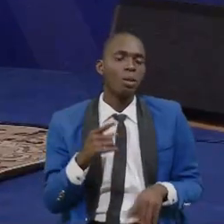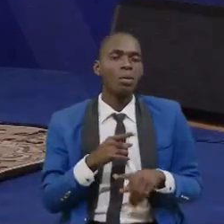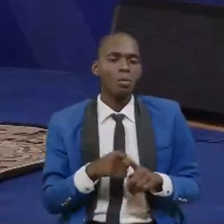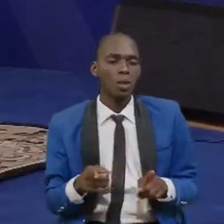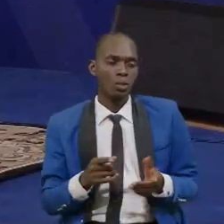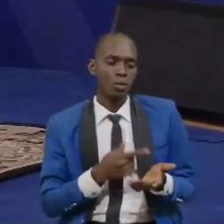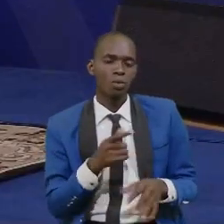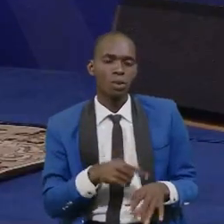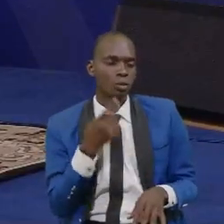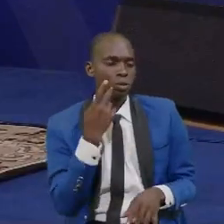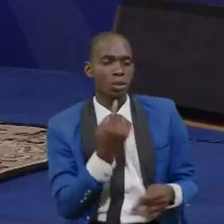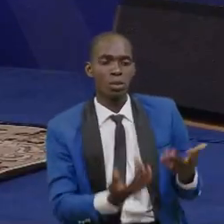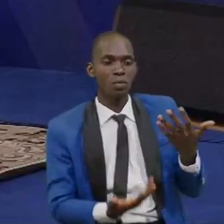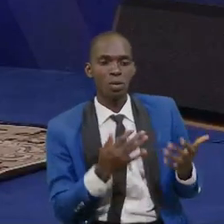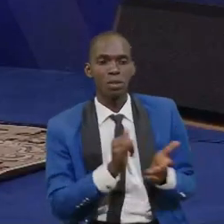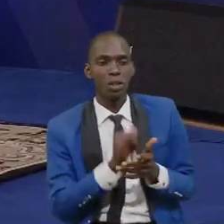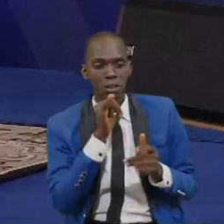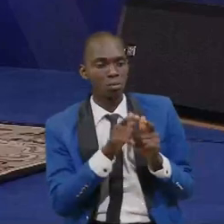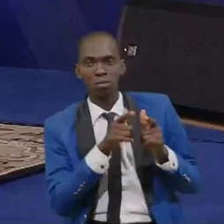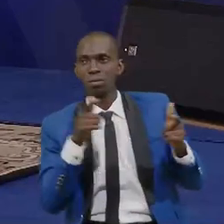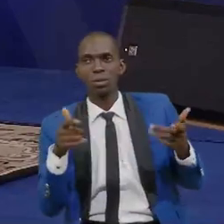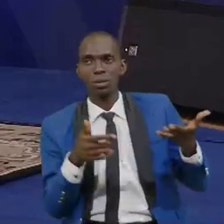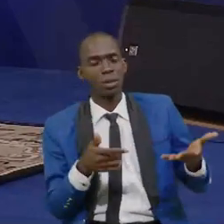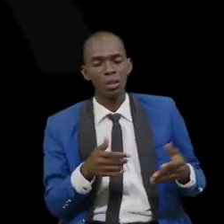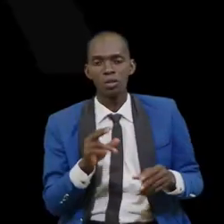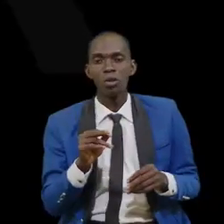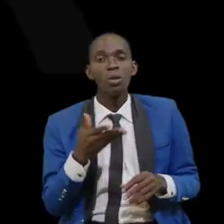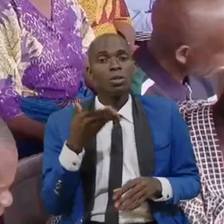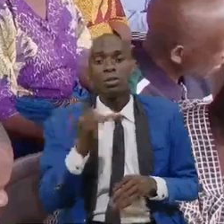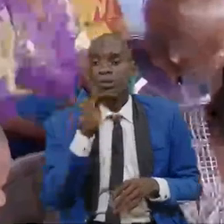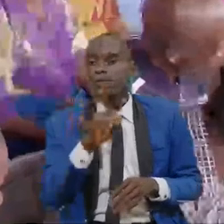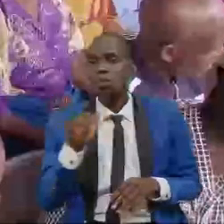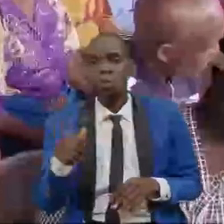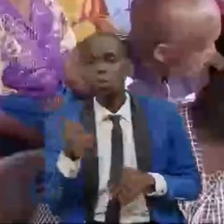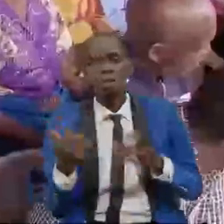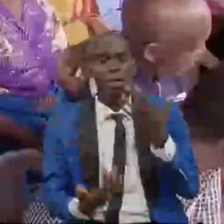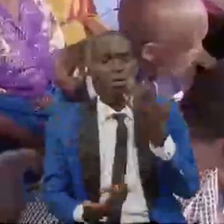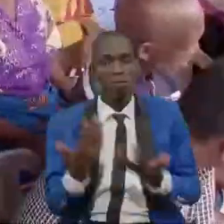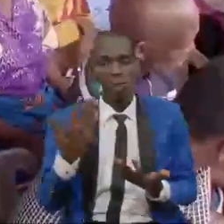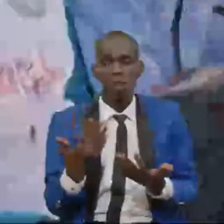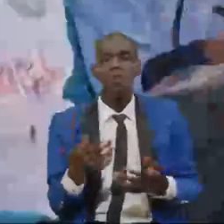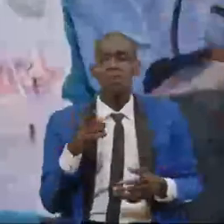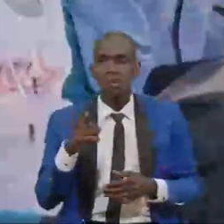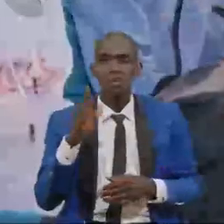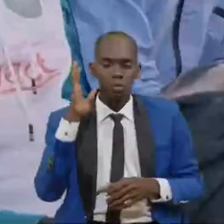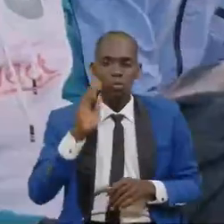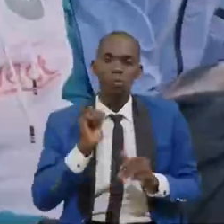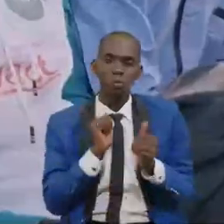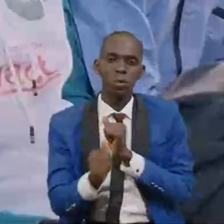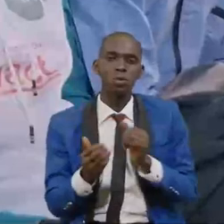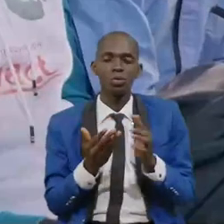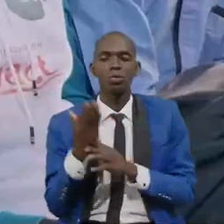Ah, il y a le feu, puisque le feu là-bas. Il n'y a pas d'autre feu que je vais endurer. J'ai dit, tu vas traverser